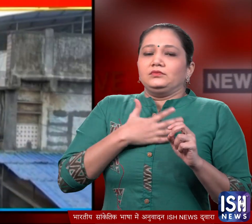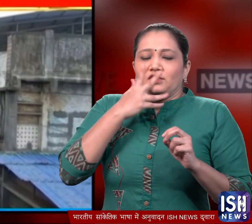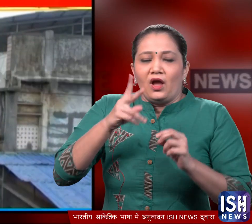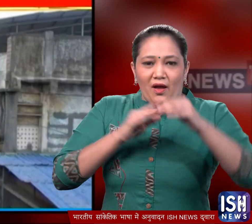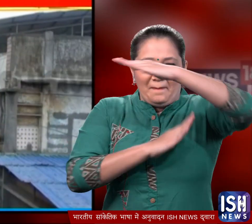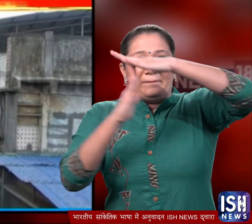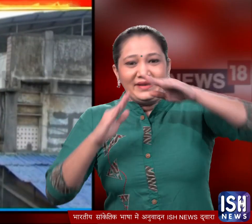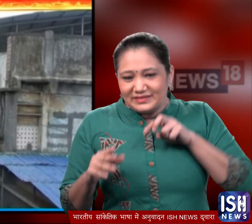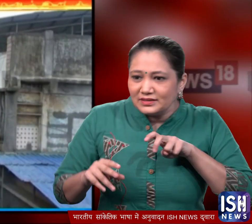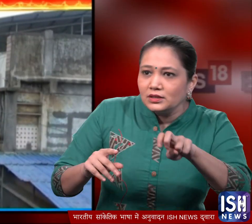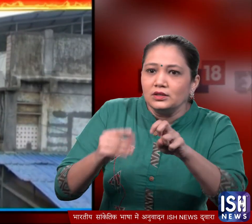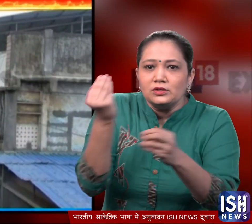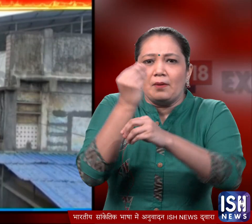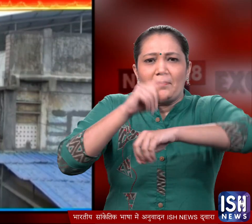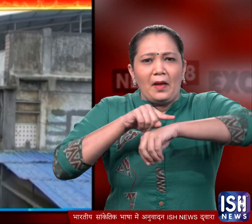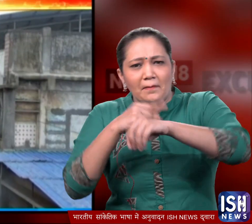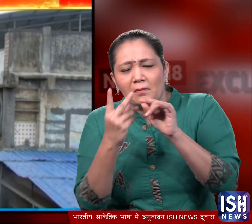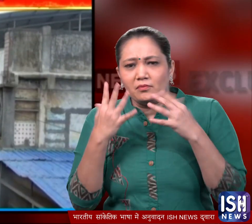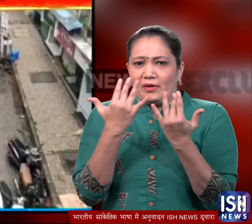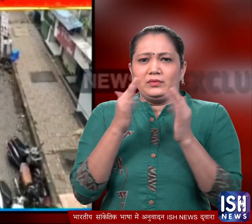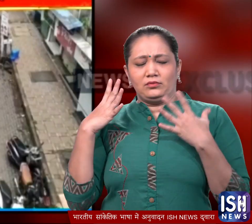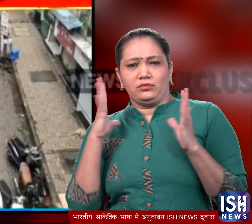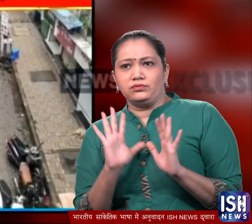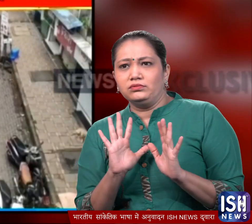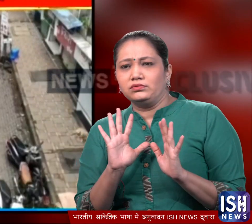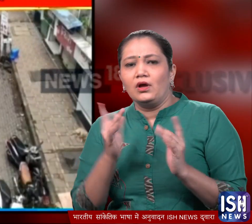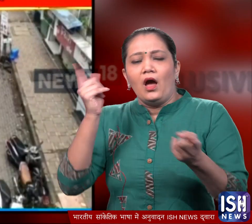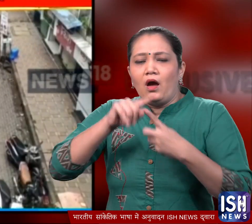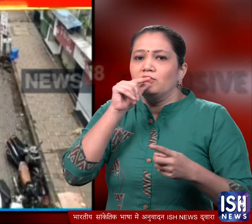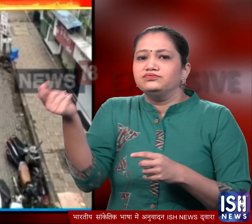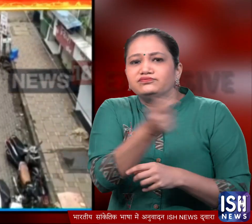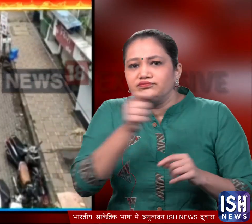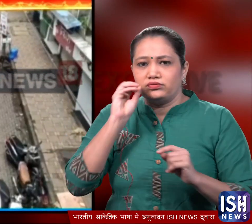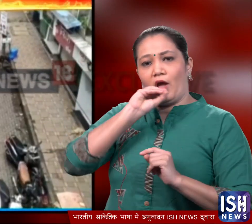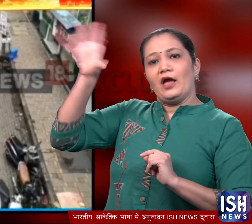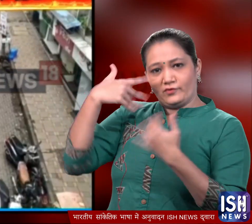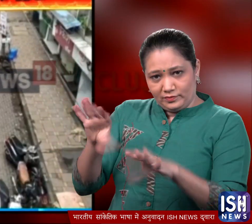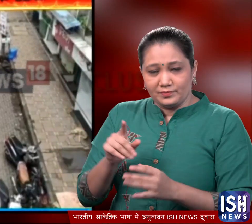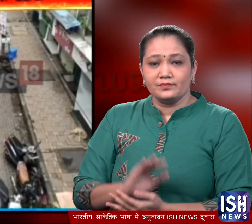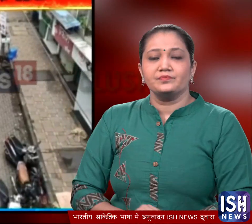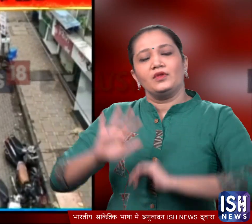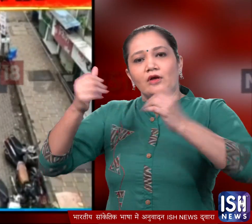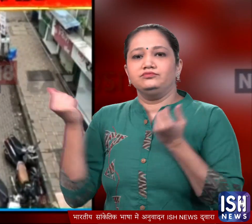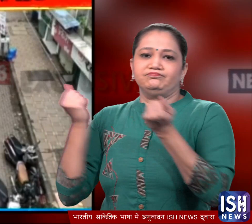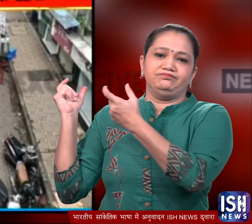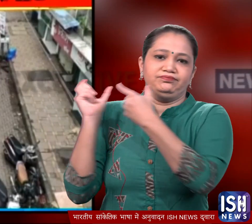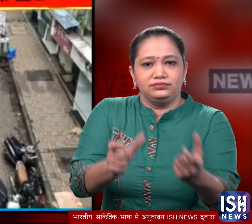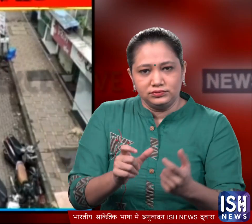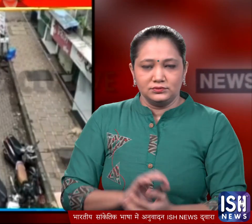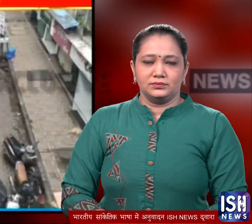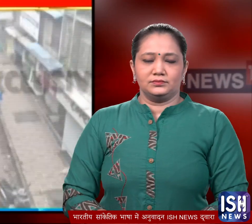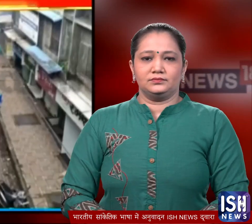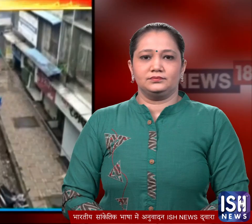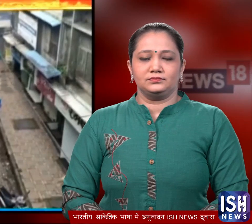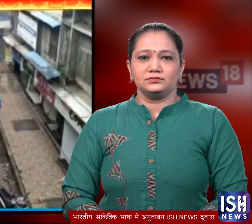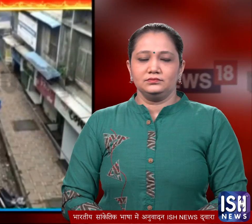जो लोग ओवरब्रिज पर थे वो भी कुछ मिनटों के लिए ठहर से गए। तभी किसी ने फायर ब्रिगेड को इस भीषण आग की जानकारी दी, जिसके बाद उनकी पूरी टीम वहां